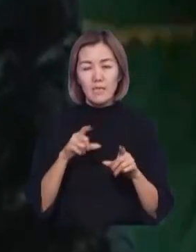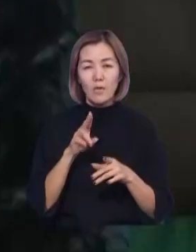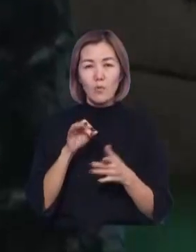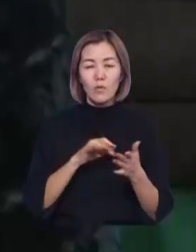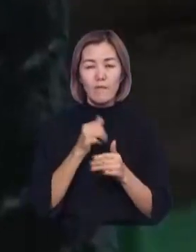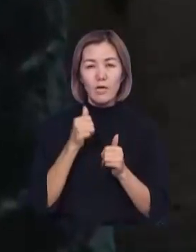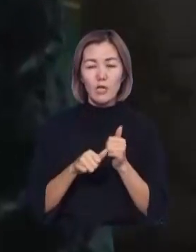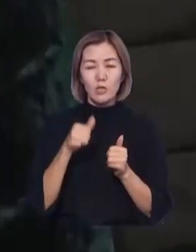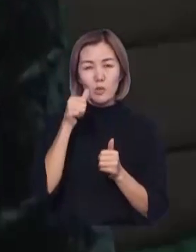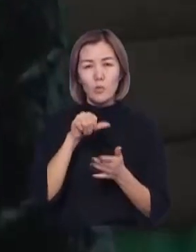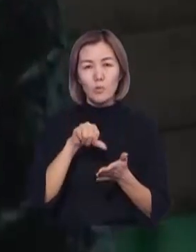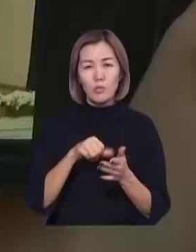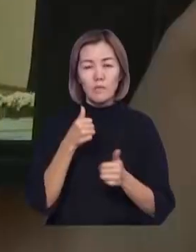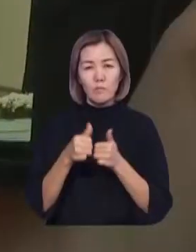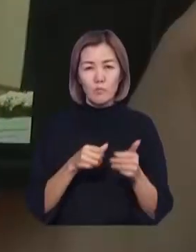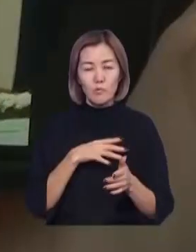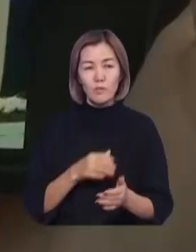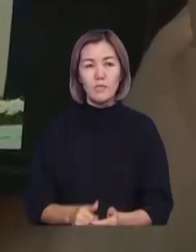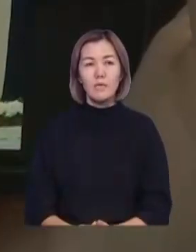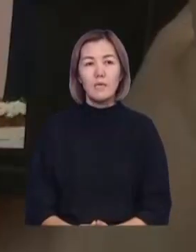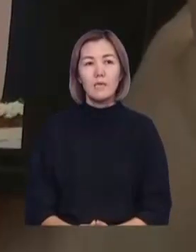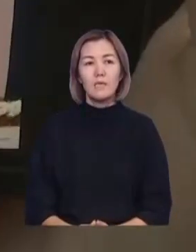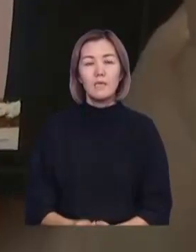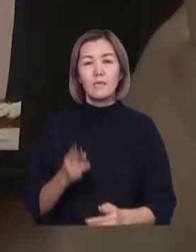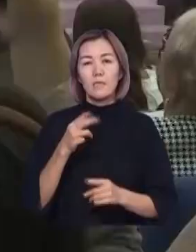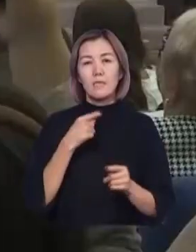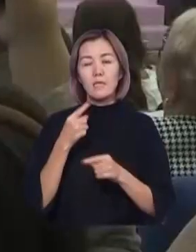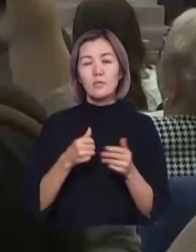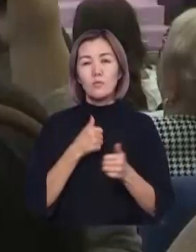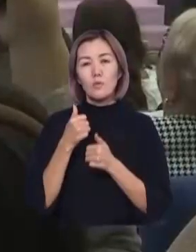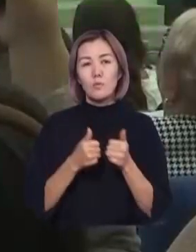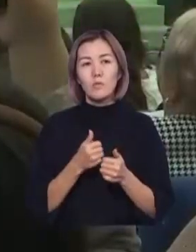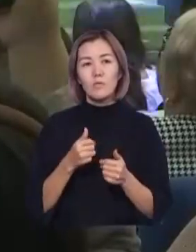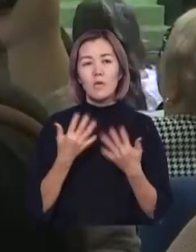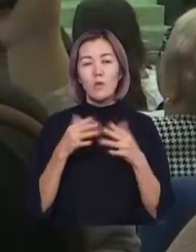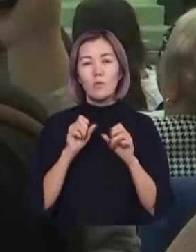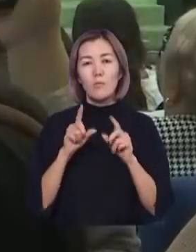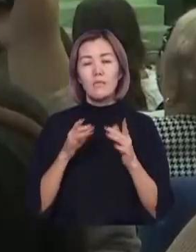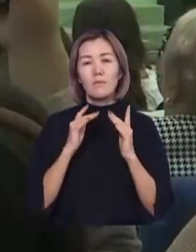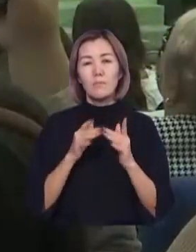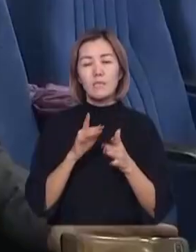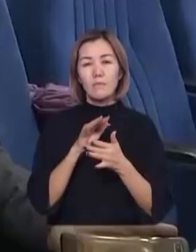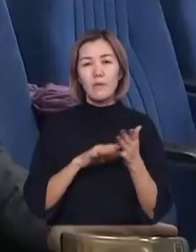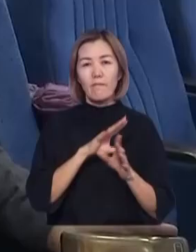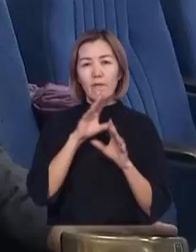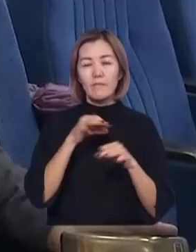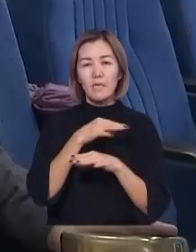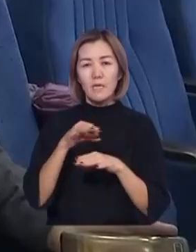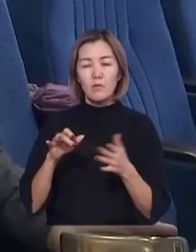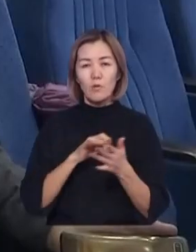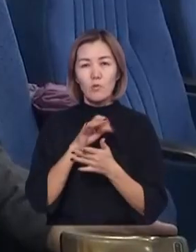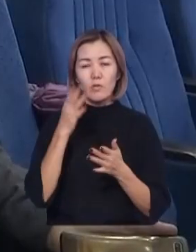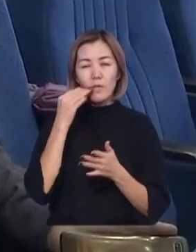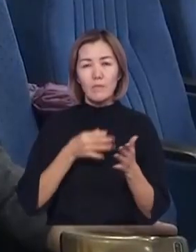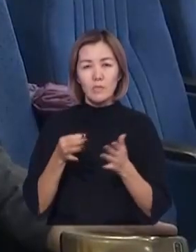ежегодно участвуем в конкурсе отметим что традиционный конкурс анм будет продолжен во всех районах и городах